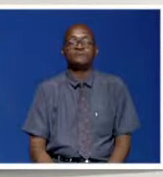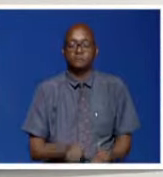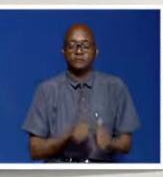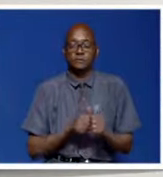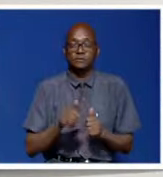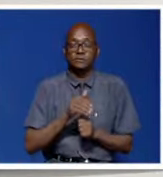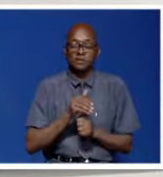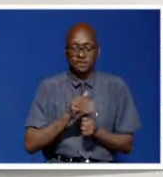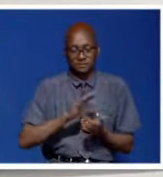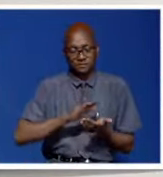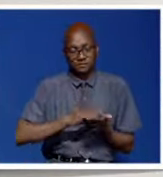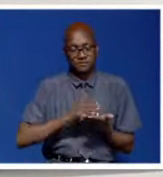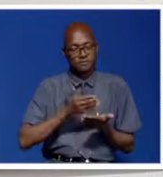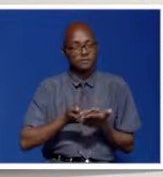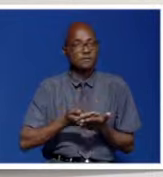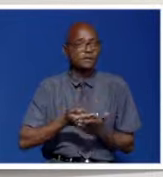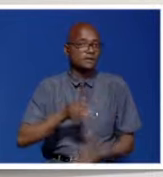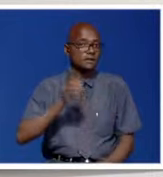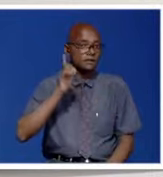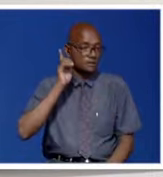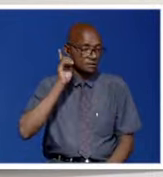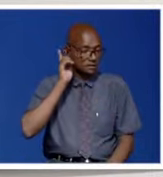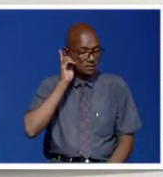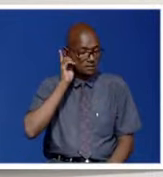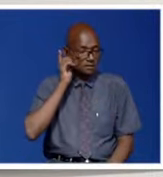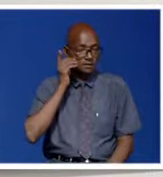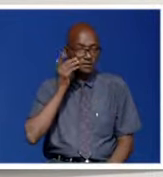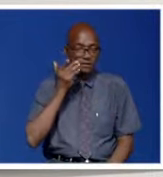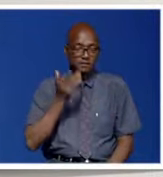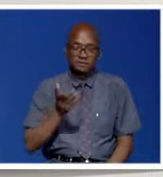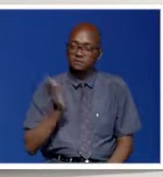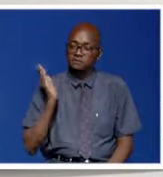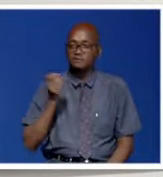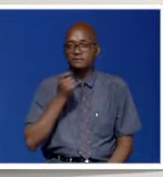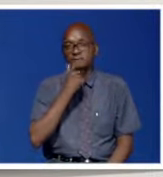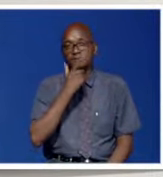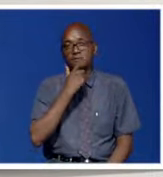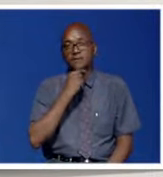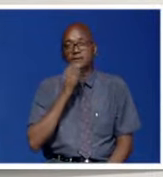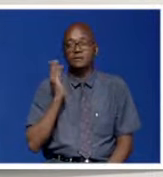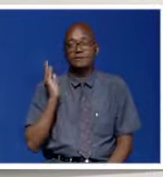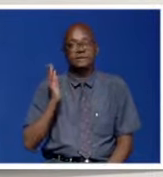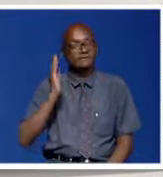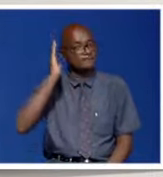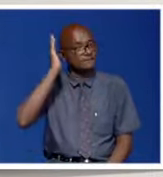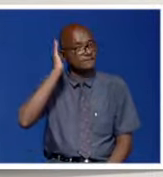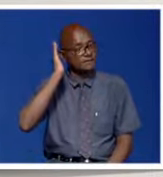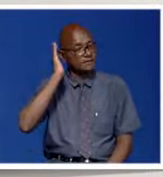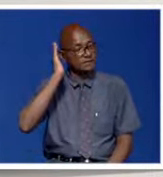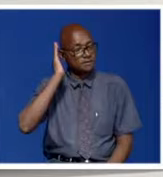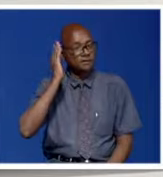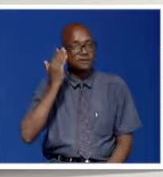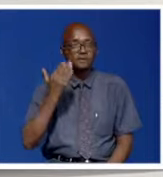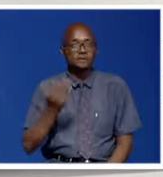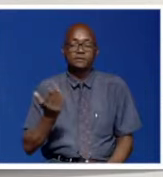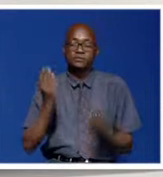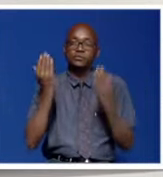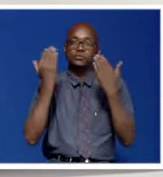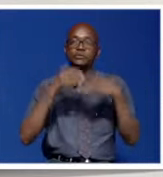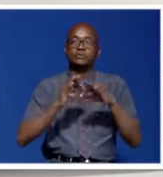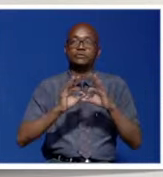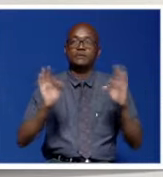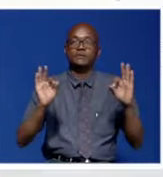kwa niaba ya Jonathan Livingstone aliyetuongoza kwenye lugha ya alama. Mimi ni Barwan Muhuza. Nami ni Ivona Kamuti. Siku